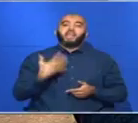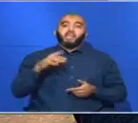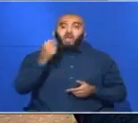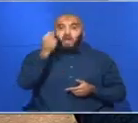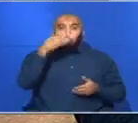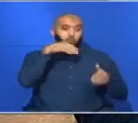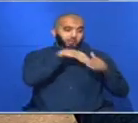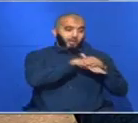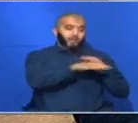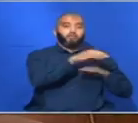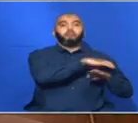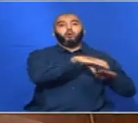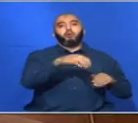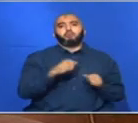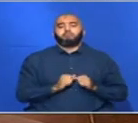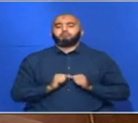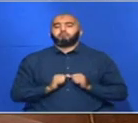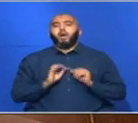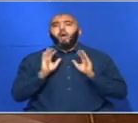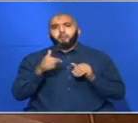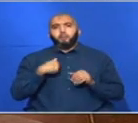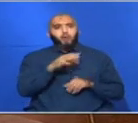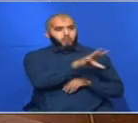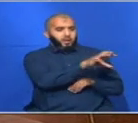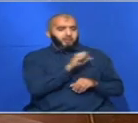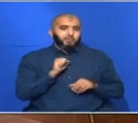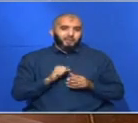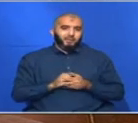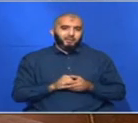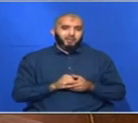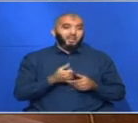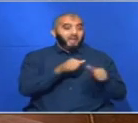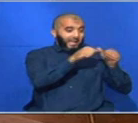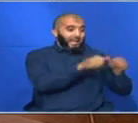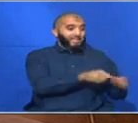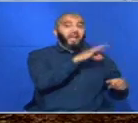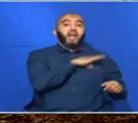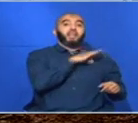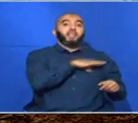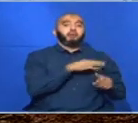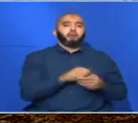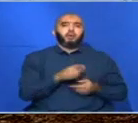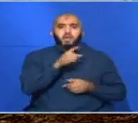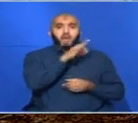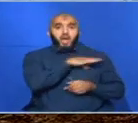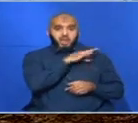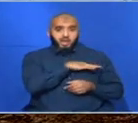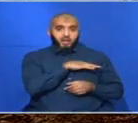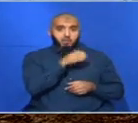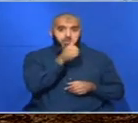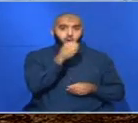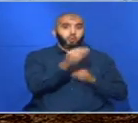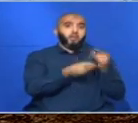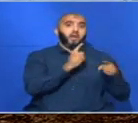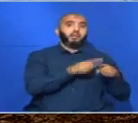فاخذت همم المبلغ وتركت الفائده فهل الفائده التي تركتها حلال ام حرام